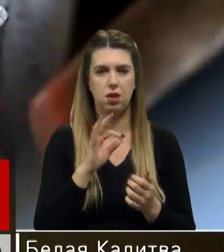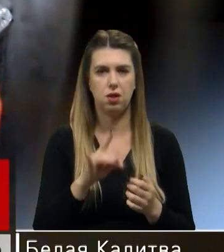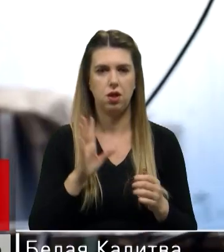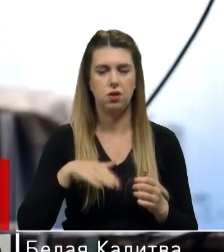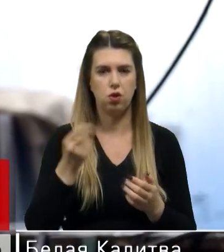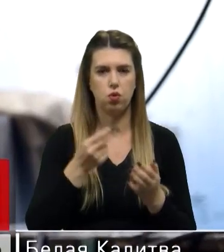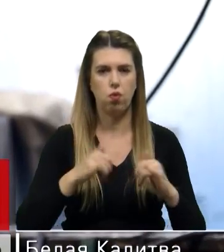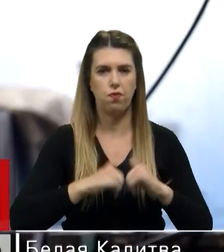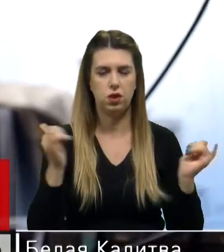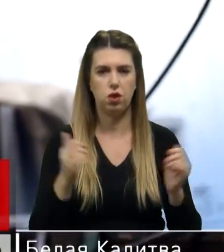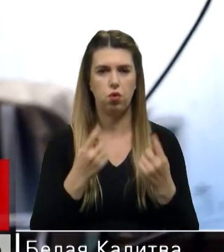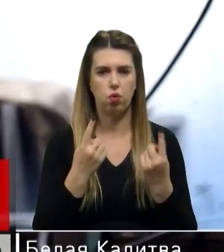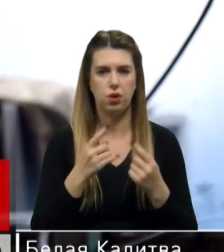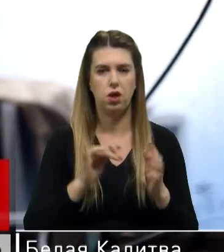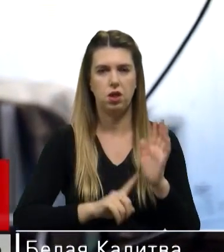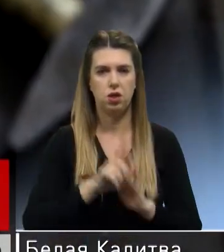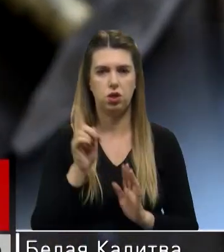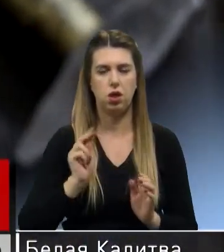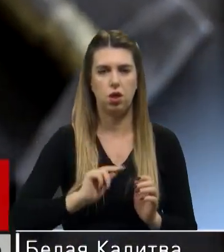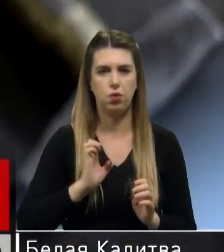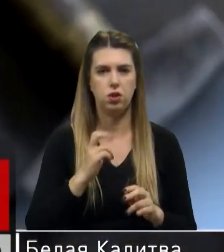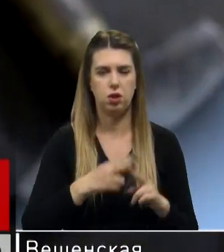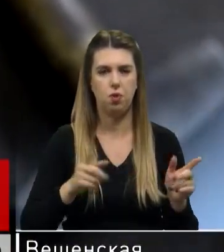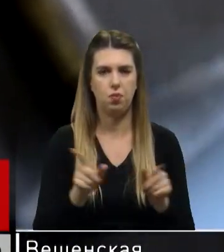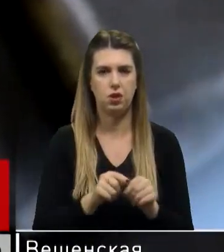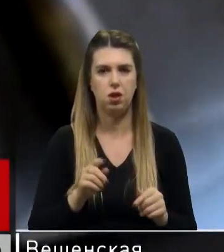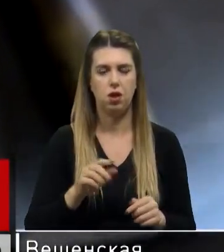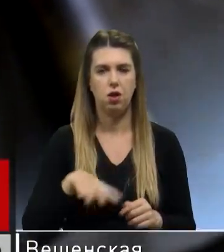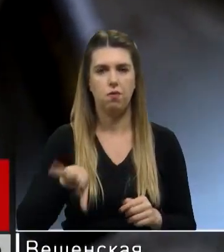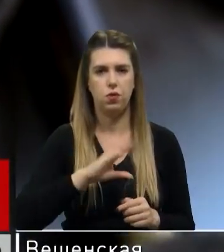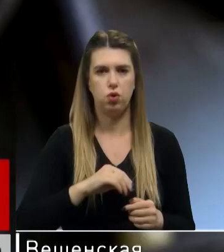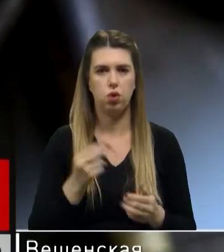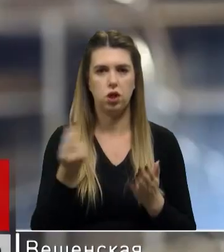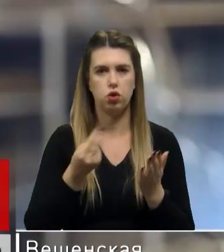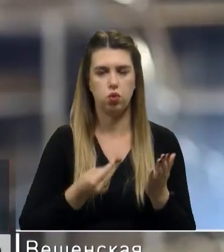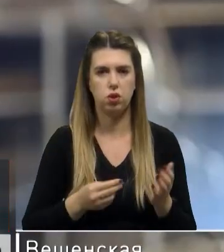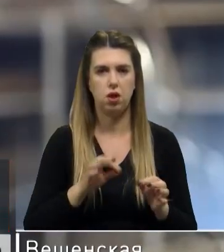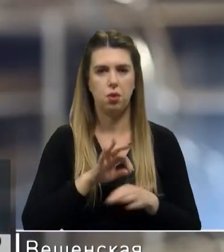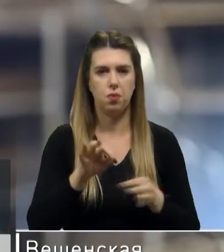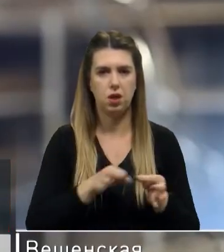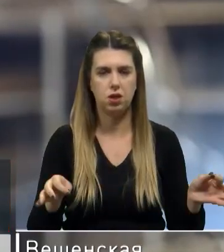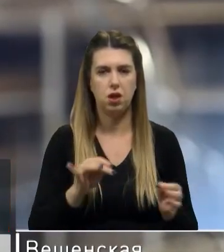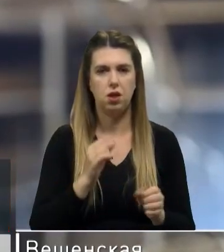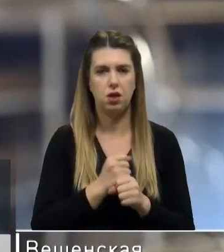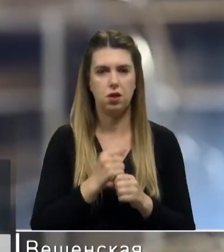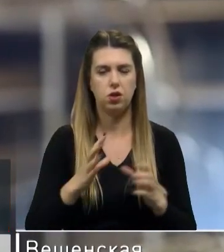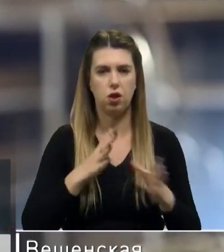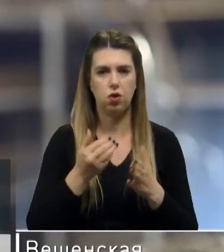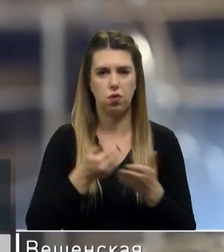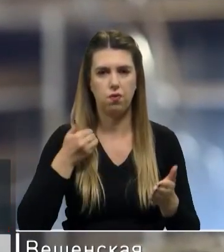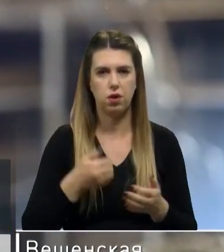Затем рисунок увеличивают в масштабе, начинается работа с металлом. Потом это все рисуется, меряется, делаются